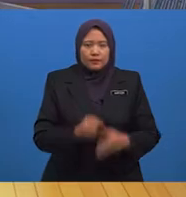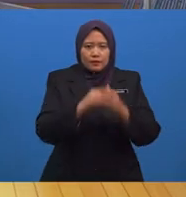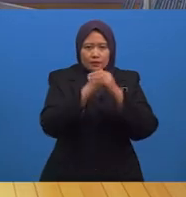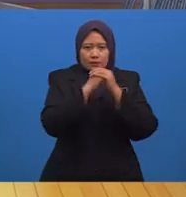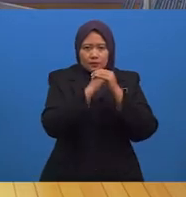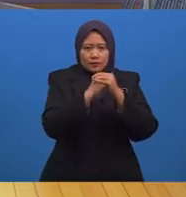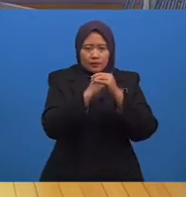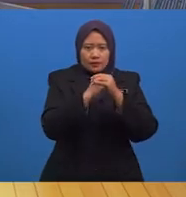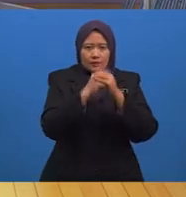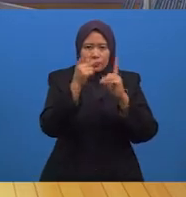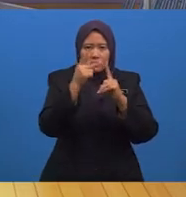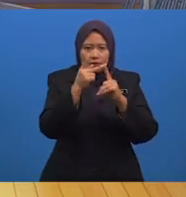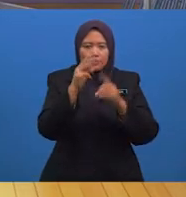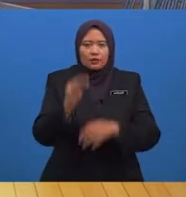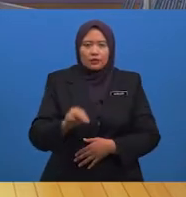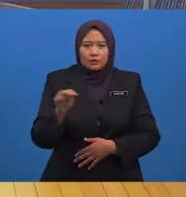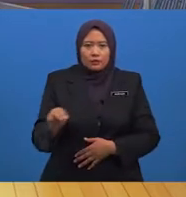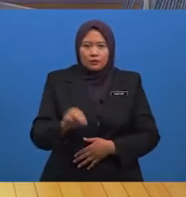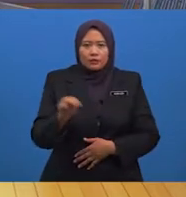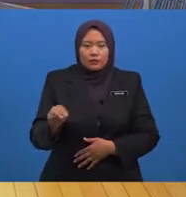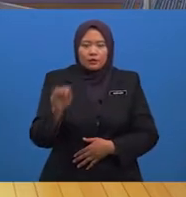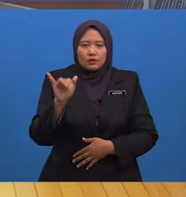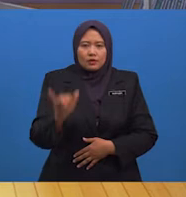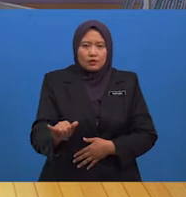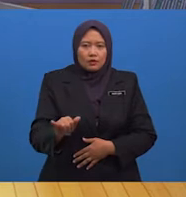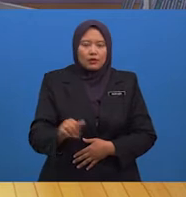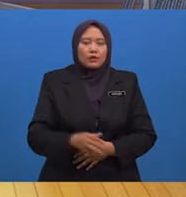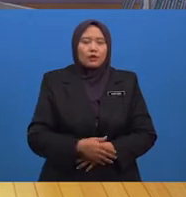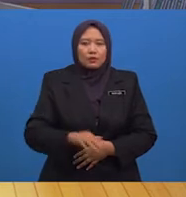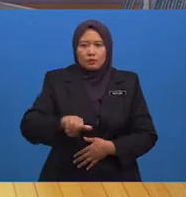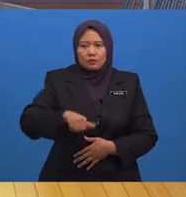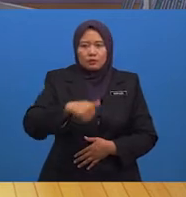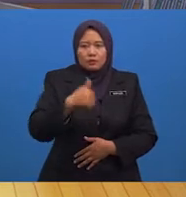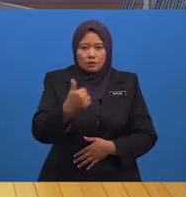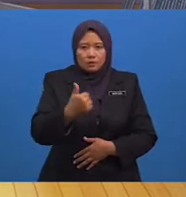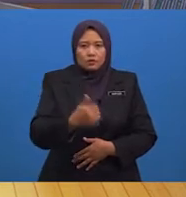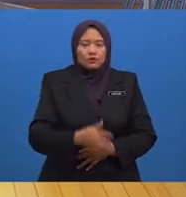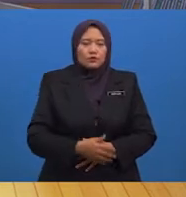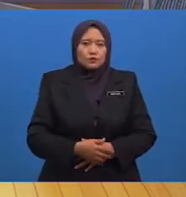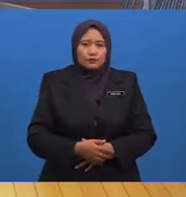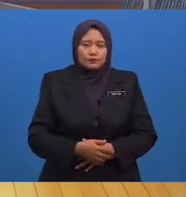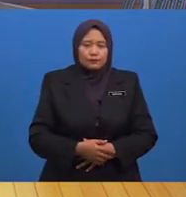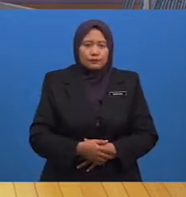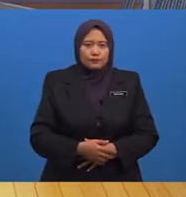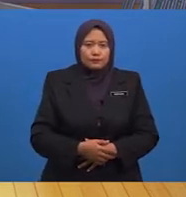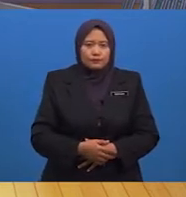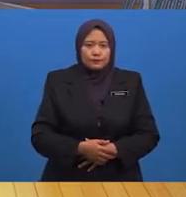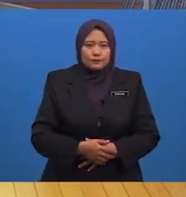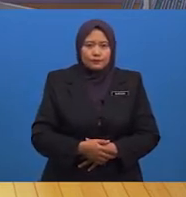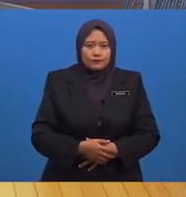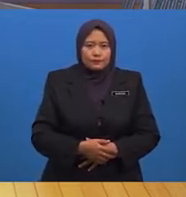Tahniah cikgu ucapkan kepada murid-murid yang telah berjaya menjawab soalan yang diberikan dengan